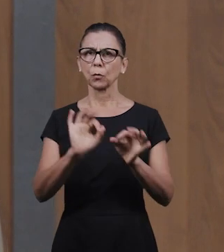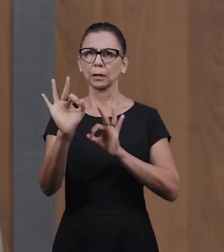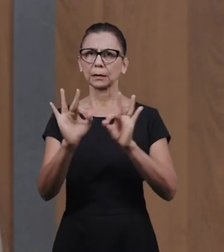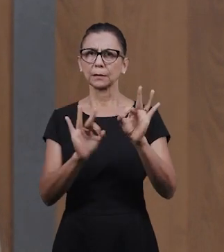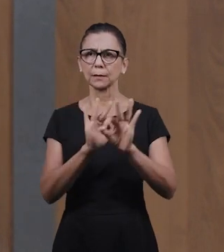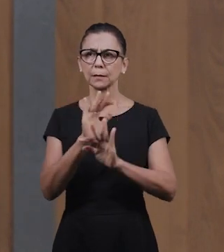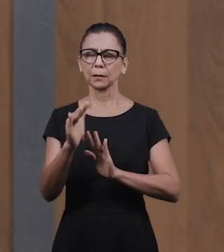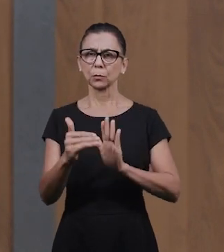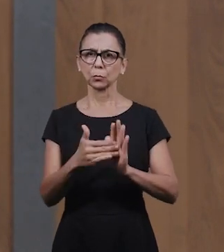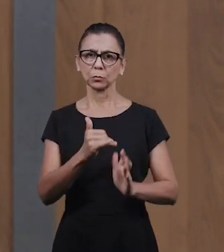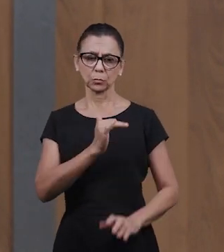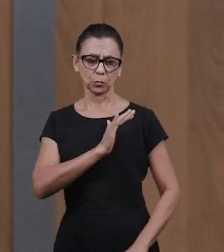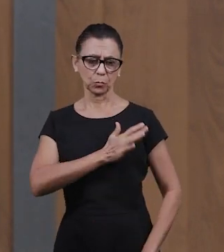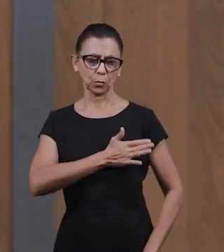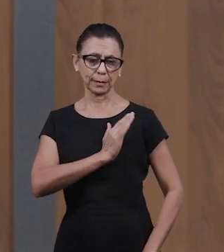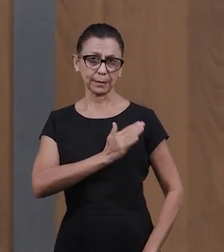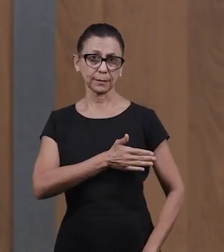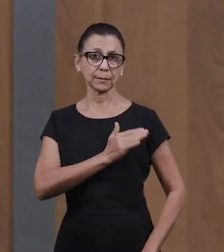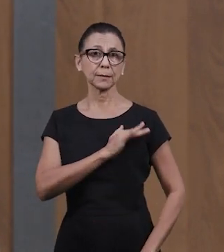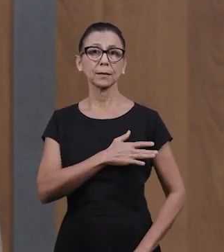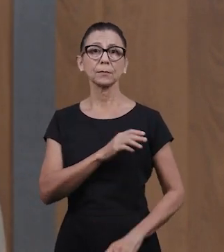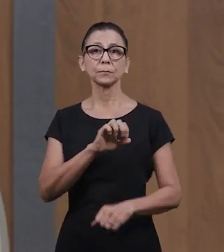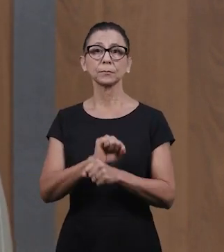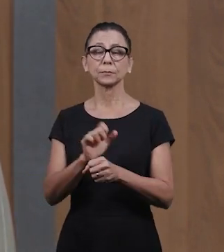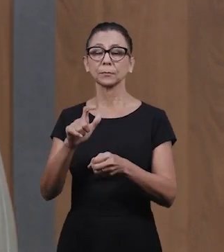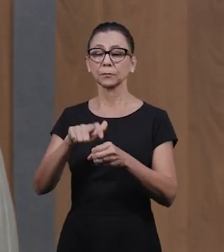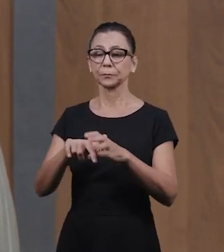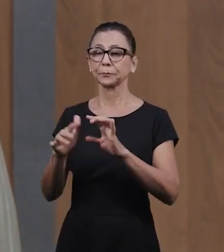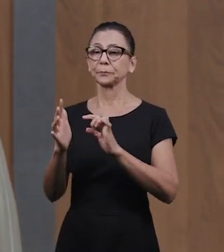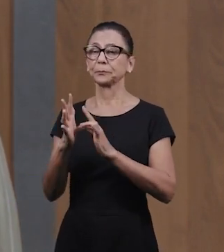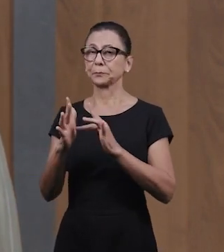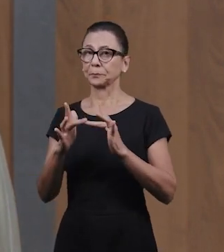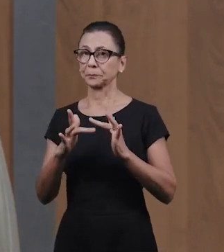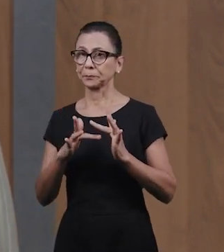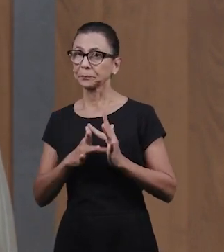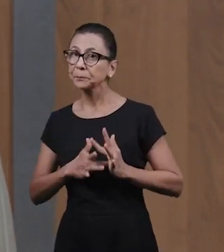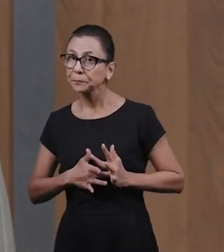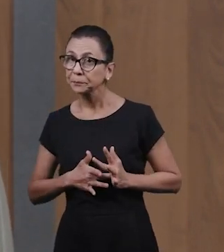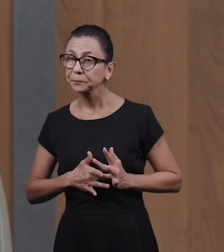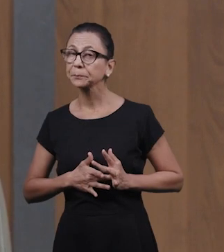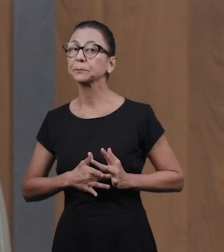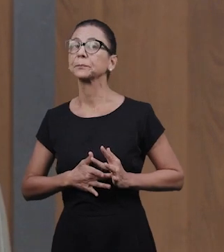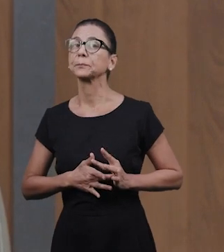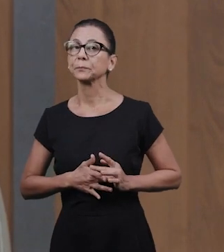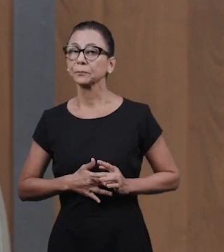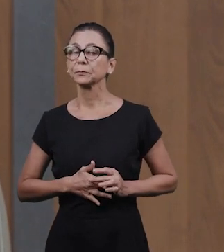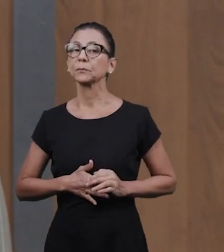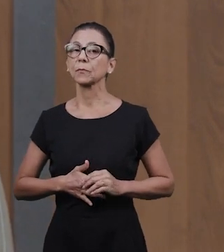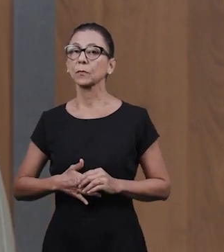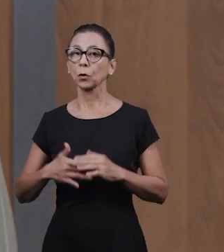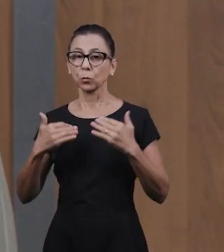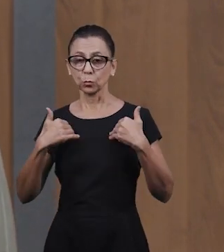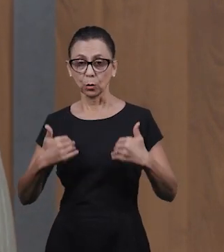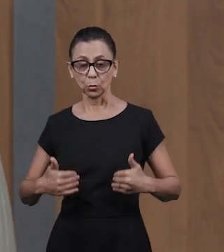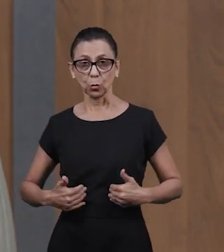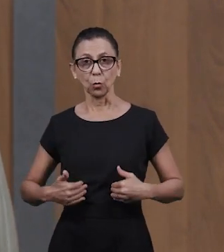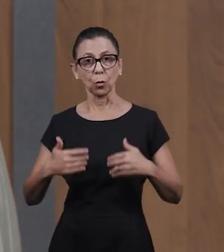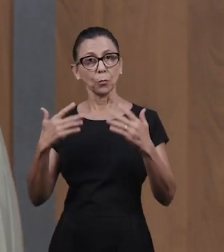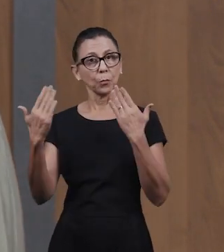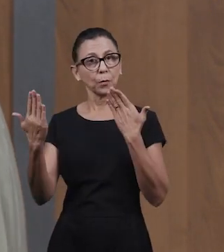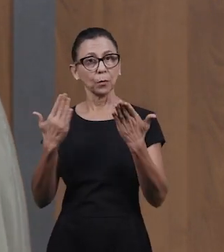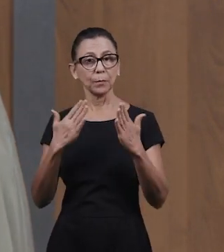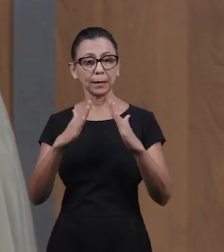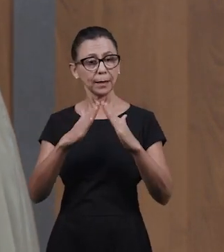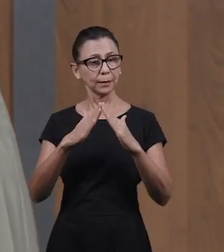avec notre Dieu. Nous devons veiller et mettre en ordre notre maison en attendant le retour de Jésus. Nous avons besoin de garder notre